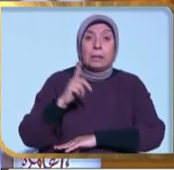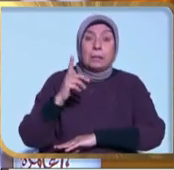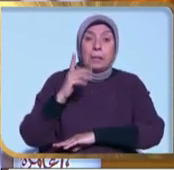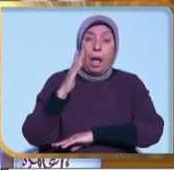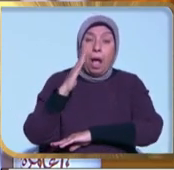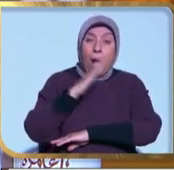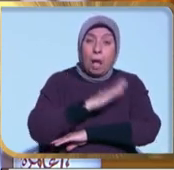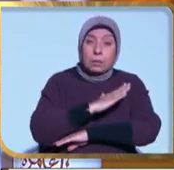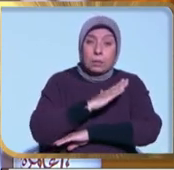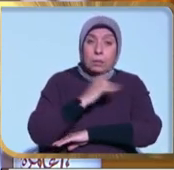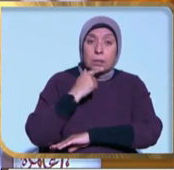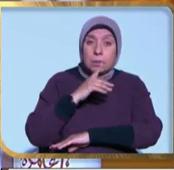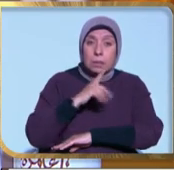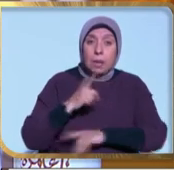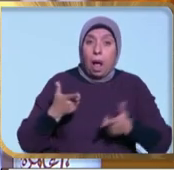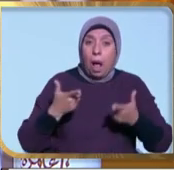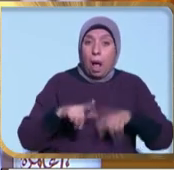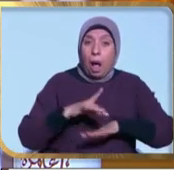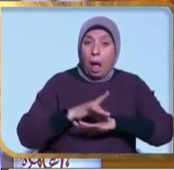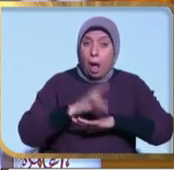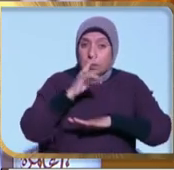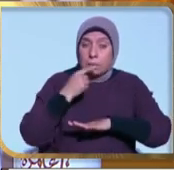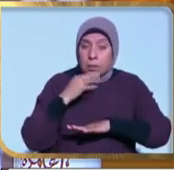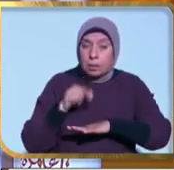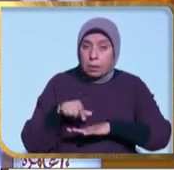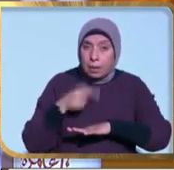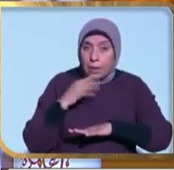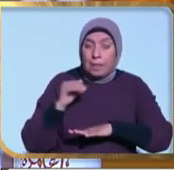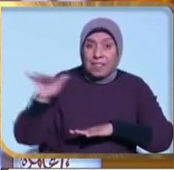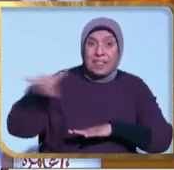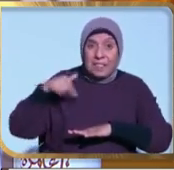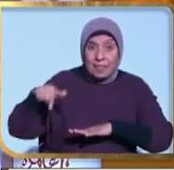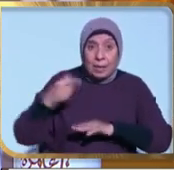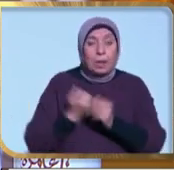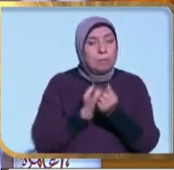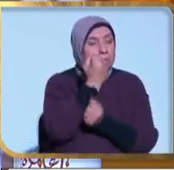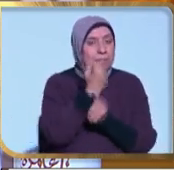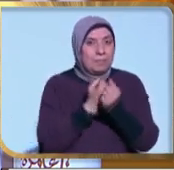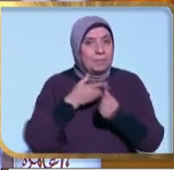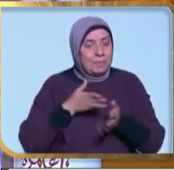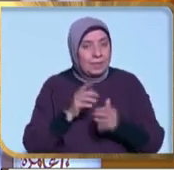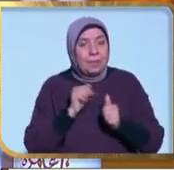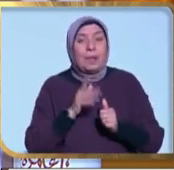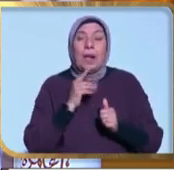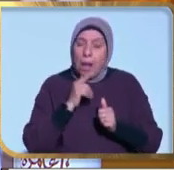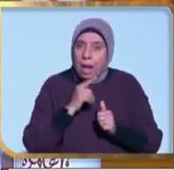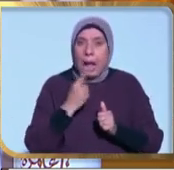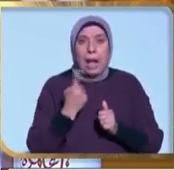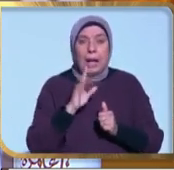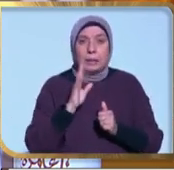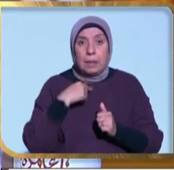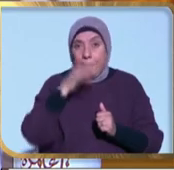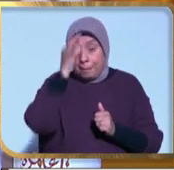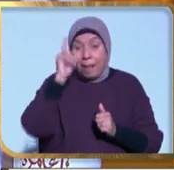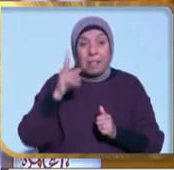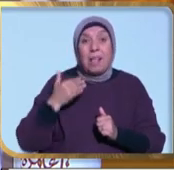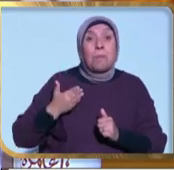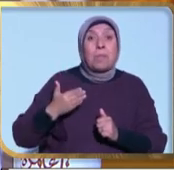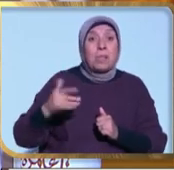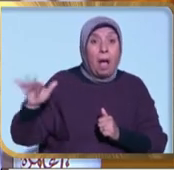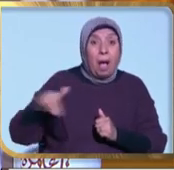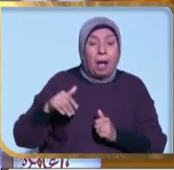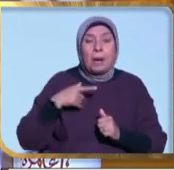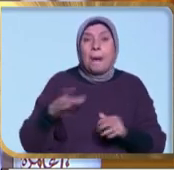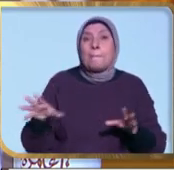الاربع ركعات واربع ركعات تجمع الظهر مع العصر جمع تقديم او جمع تاخير فبن ابتدي